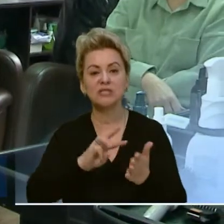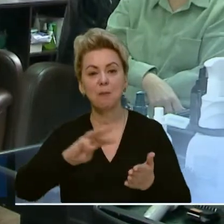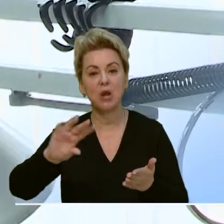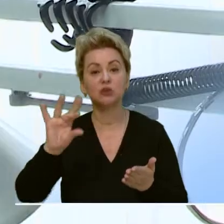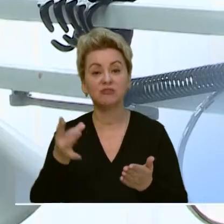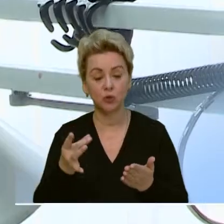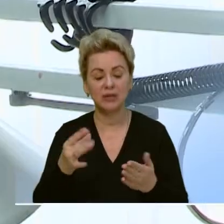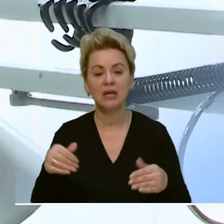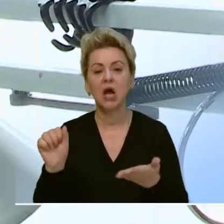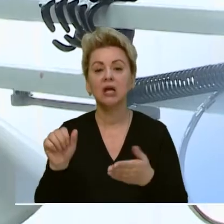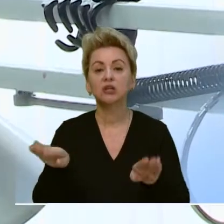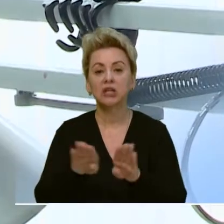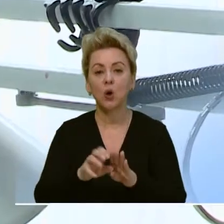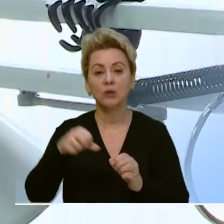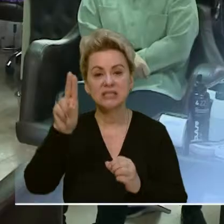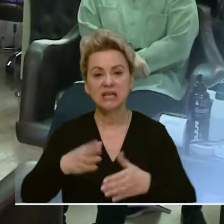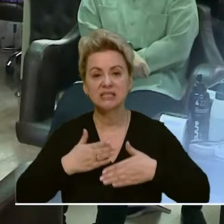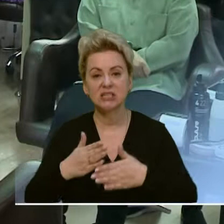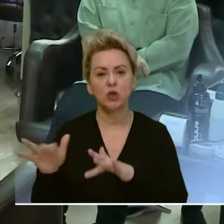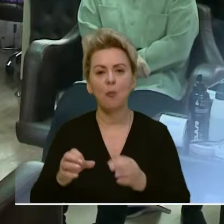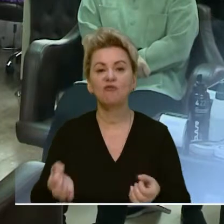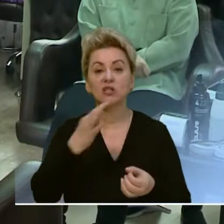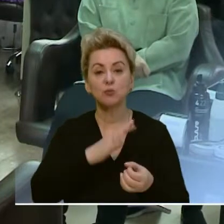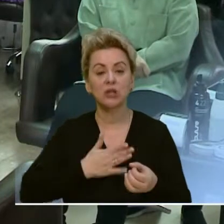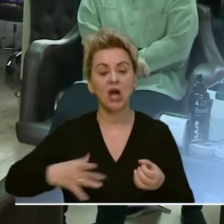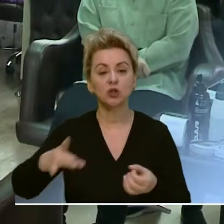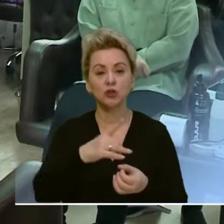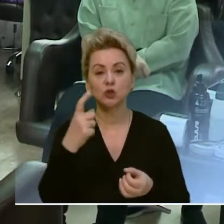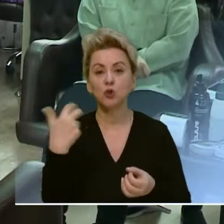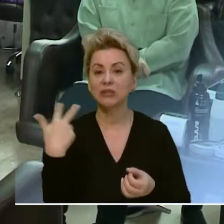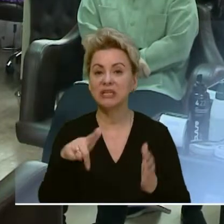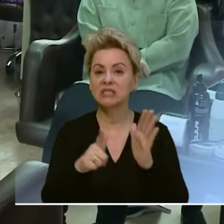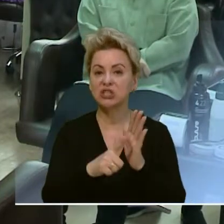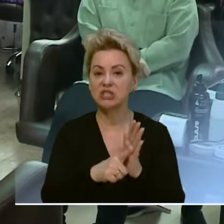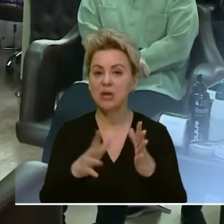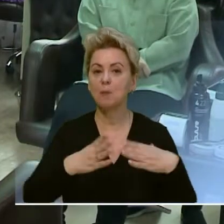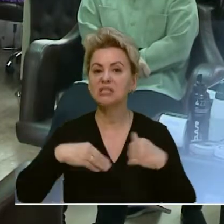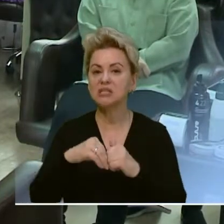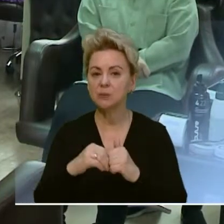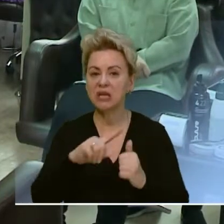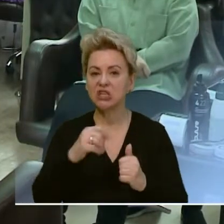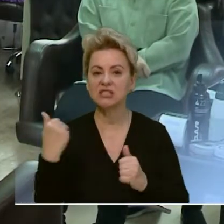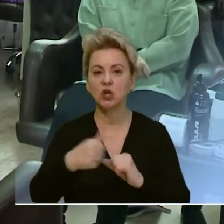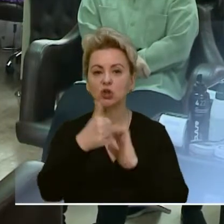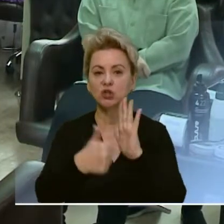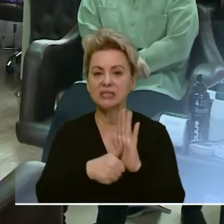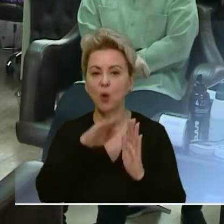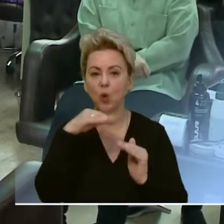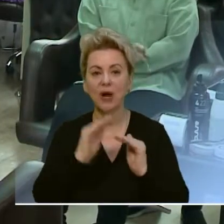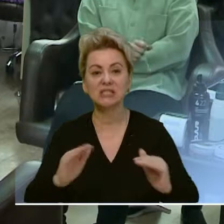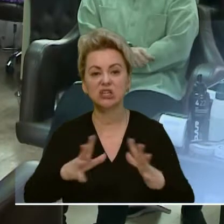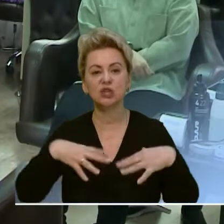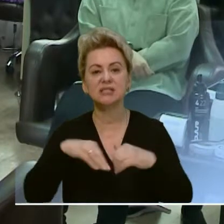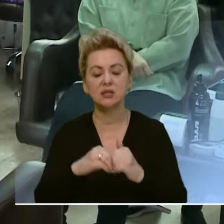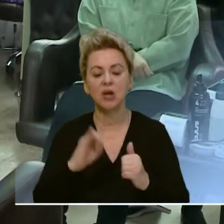миллионов рублей. Такой мерой социальной поддержки воспользовалось в нашем районе 137 семей. Из них 16 многодетных